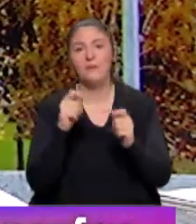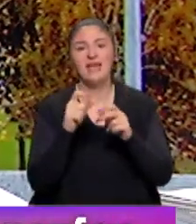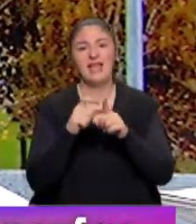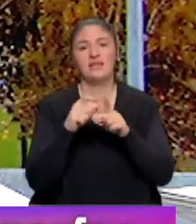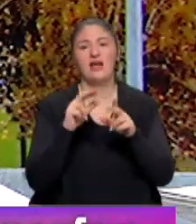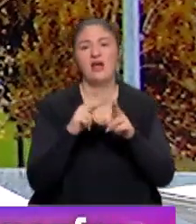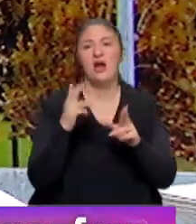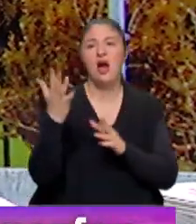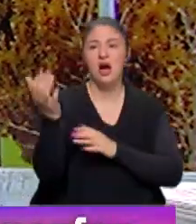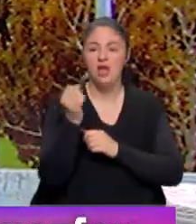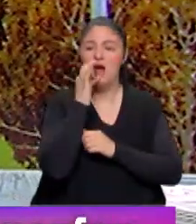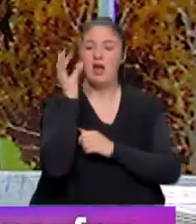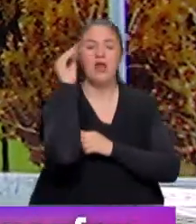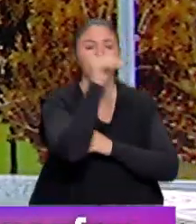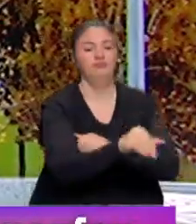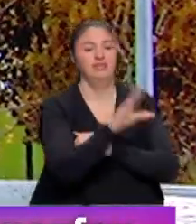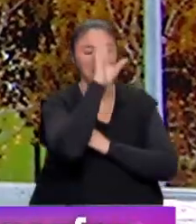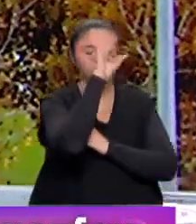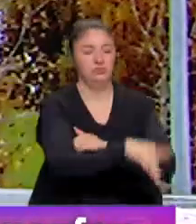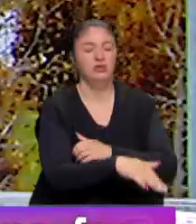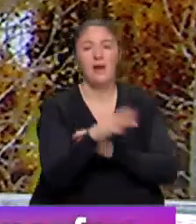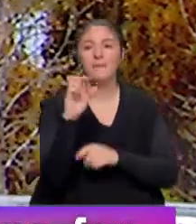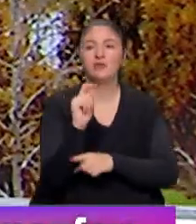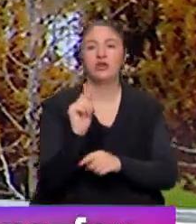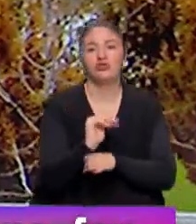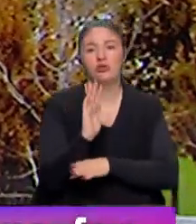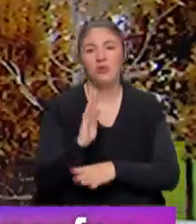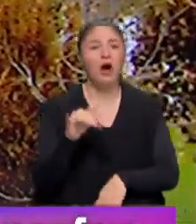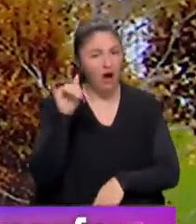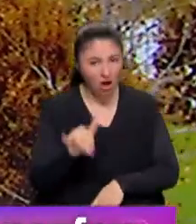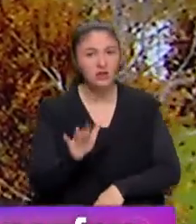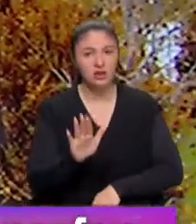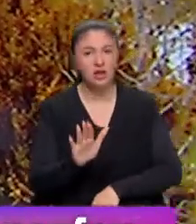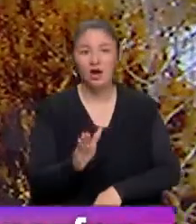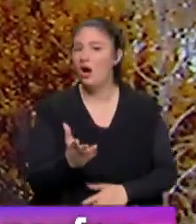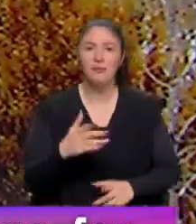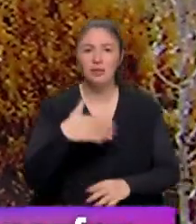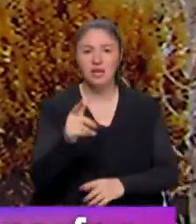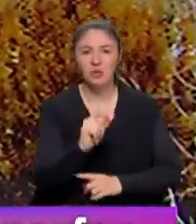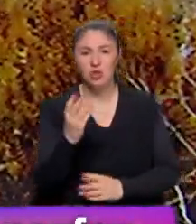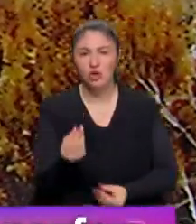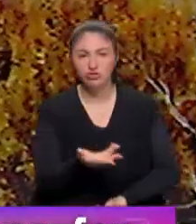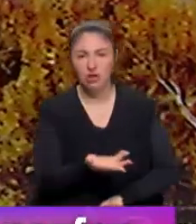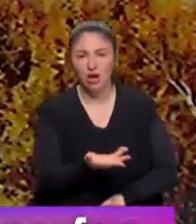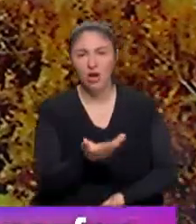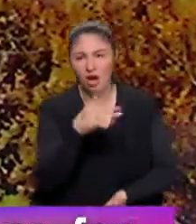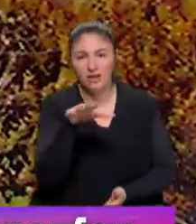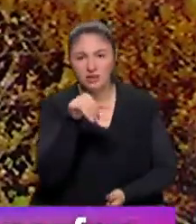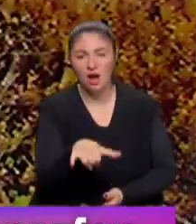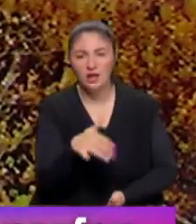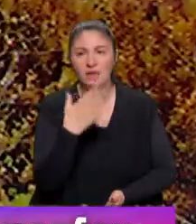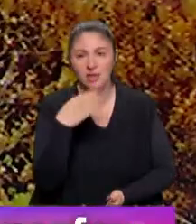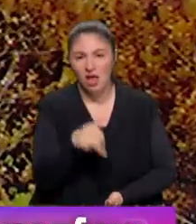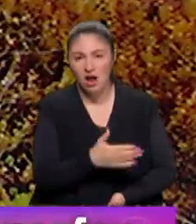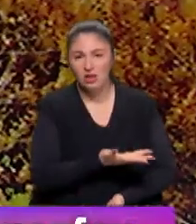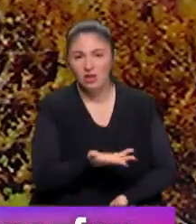BDDK alındı, Ankara'dan getirildi İstanbul'a, personeli yaşayamıyor. Haklılar ama diğer memurlar da haklı. Herkes haklı,